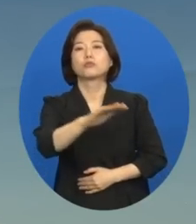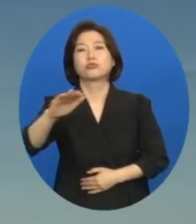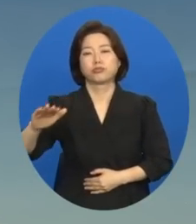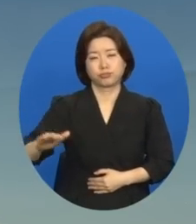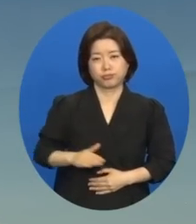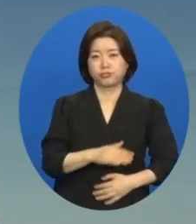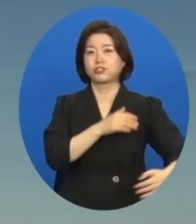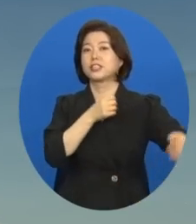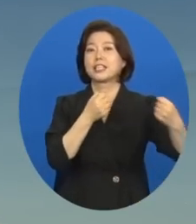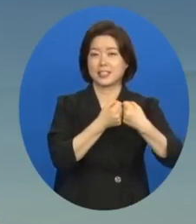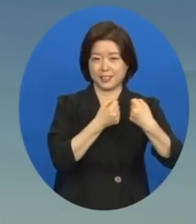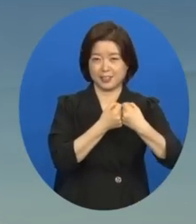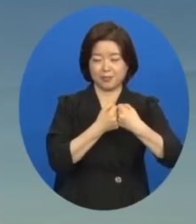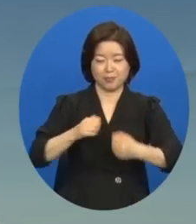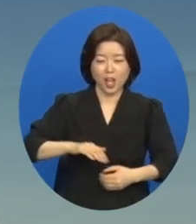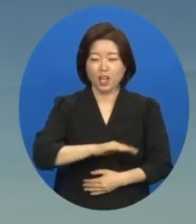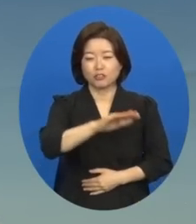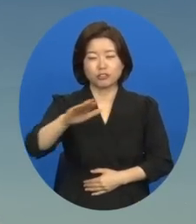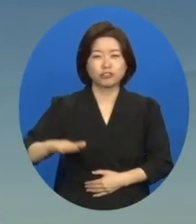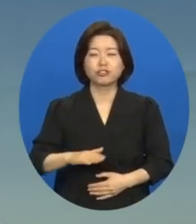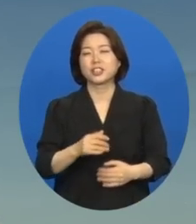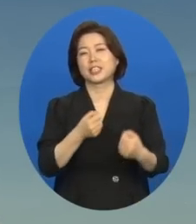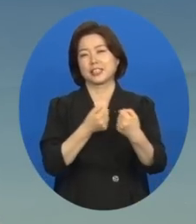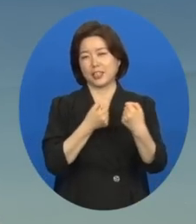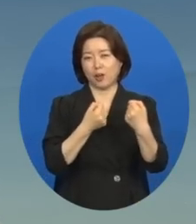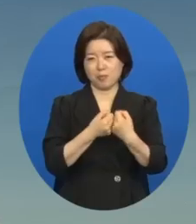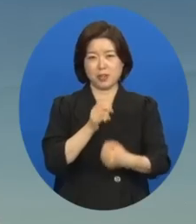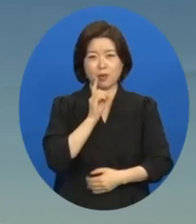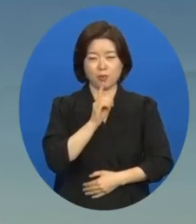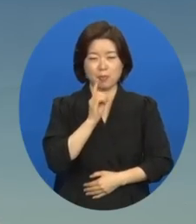씨름은, 우리의 싸움은 이라고 말합니다.